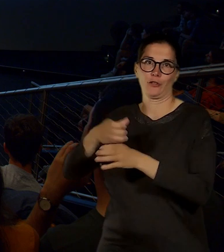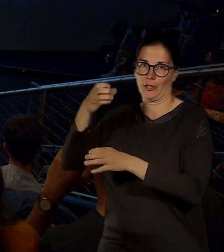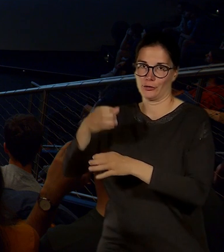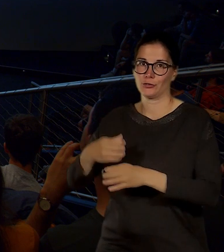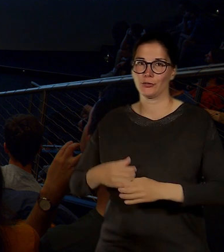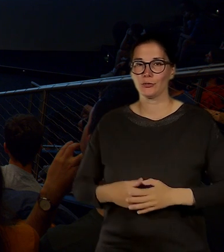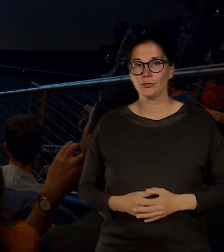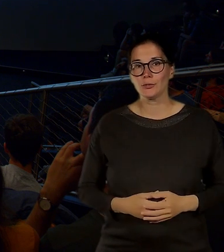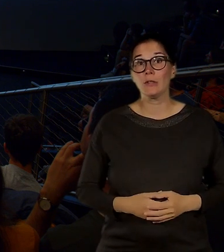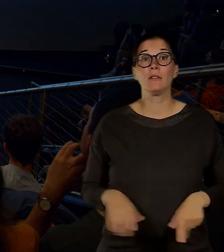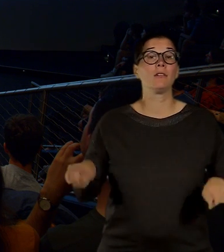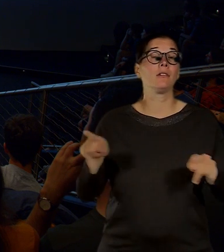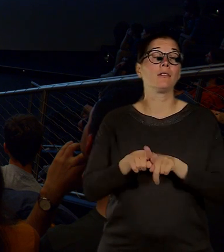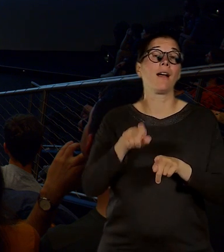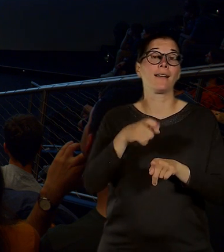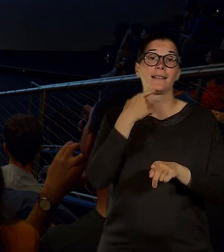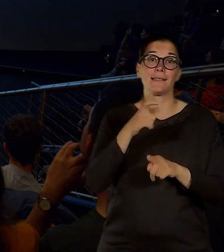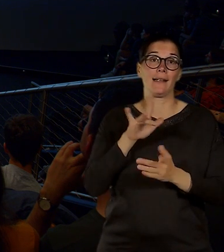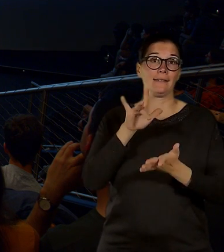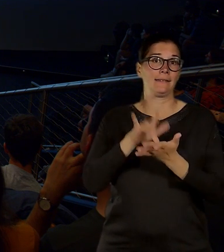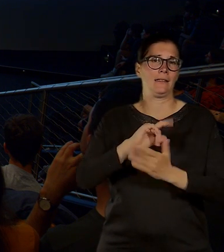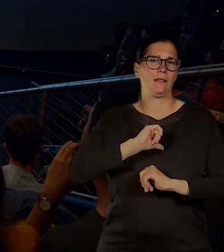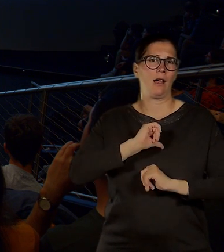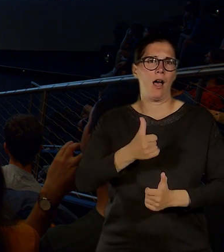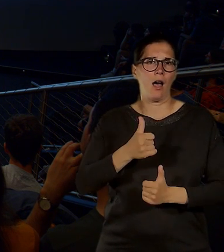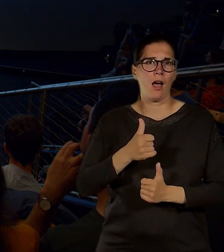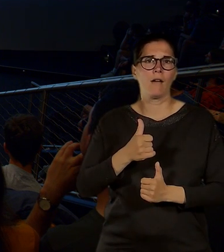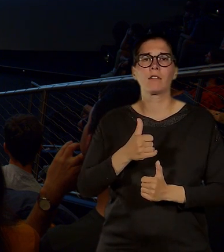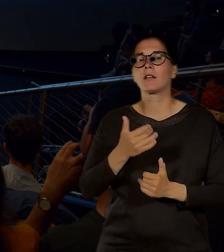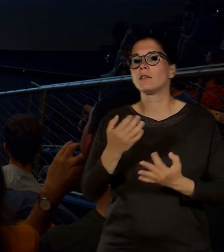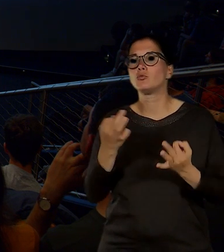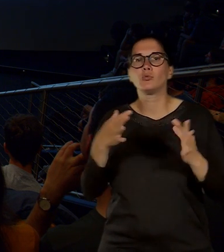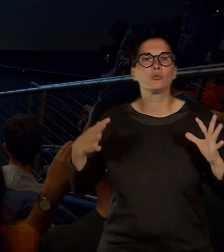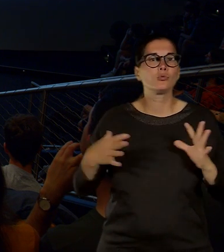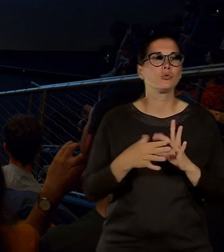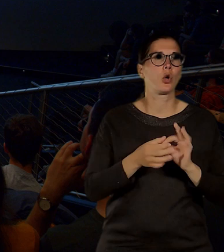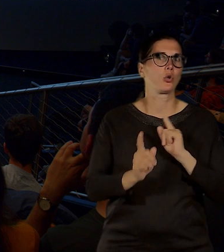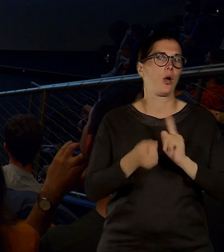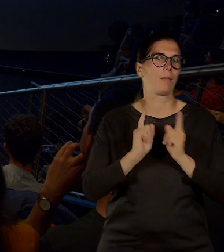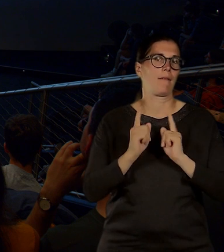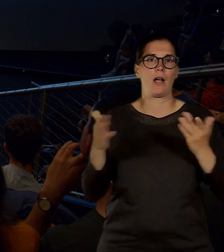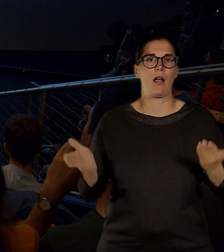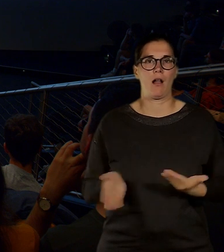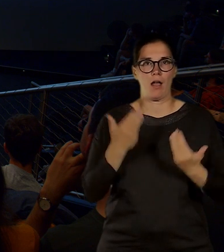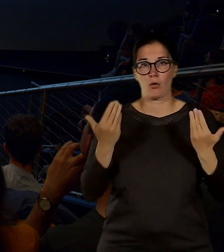samozřejmě pracujeme i s jednotlivými formami dopravy v tom místě, ať už je